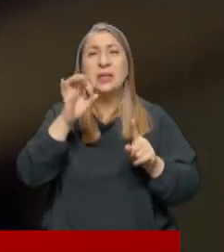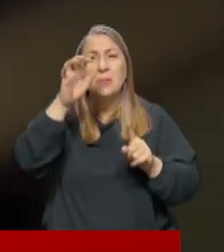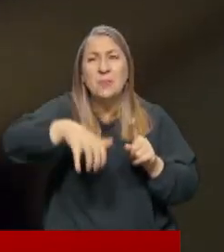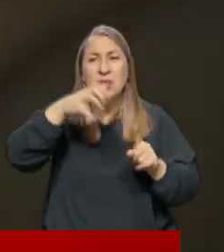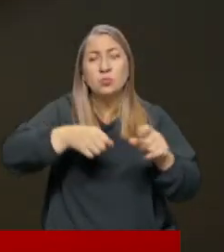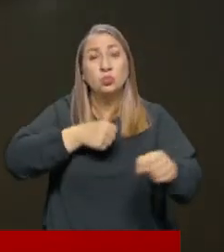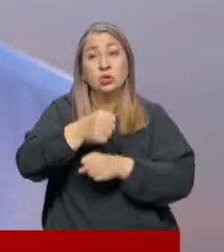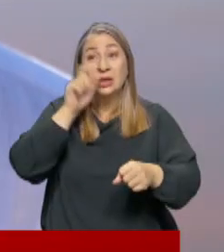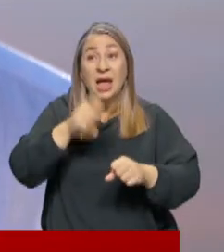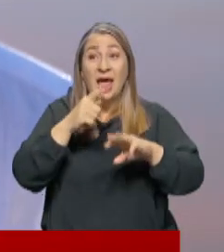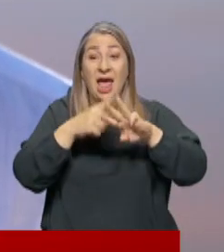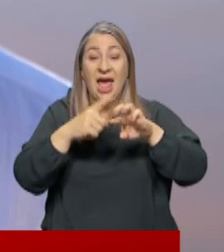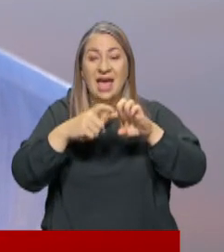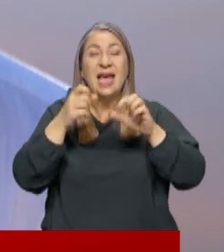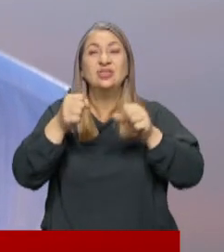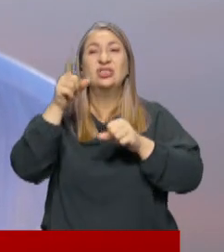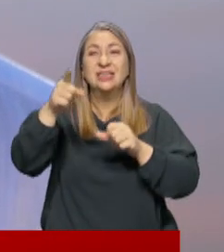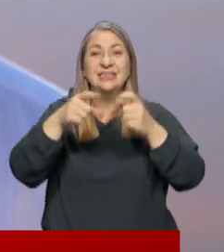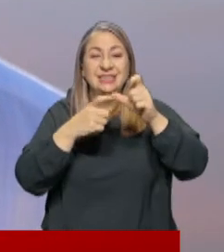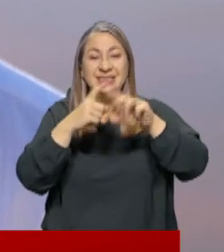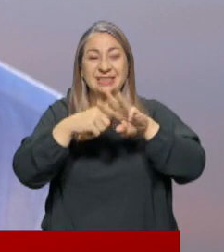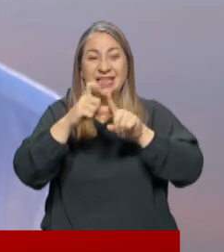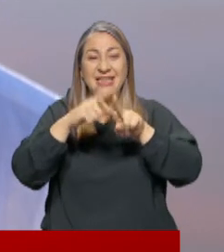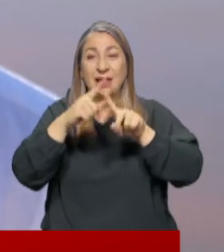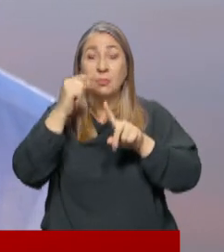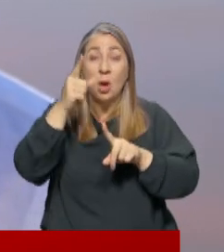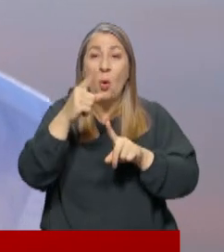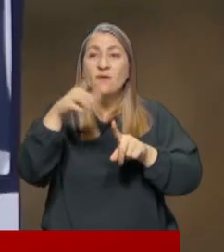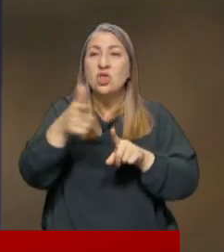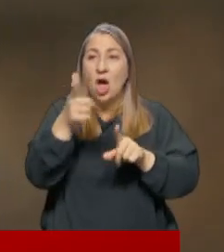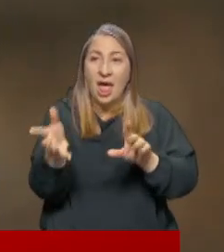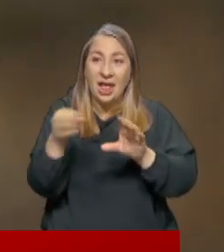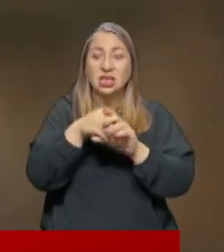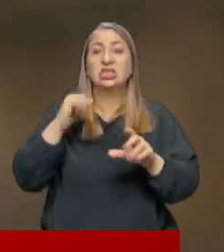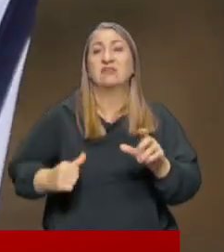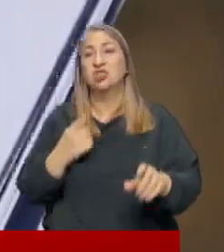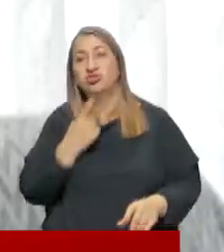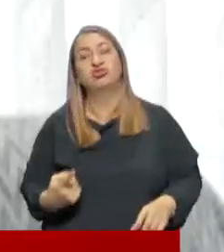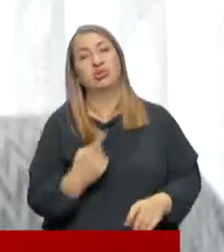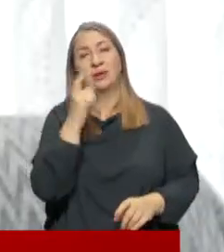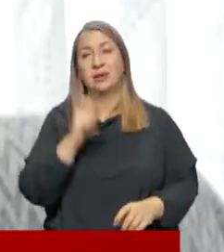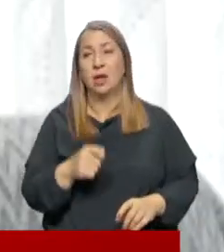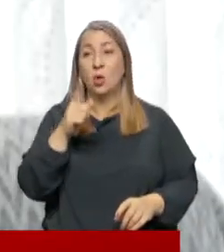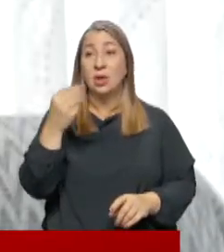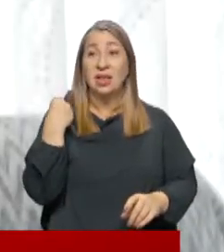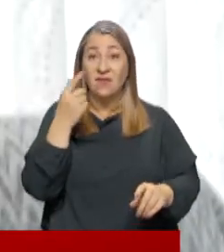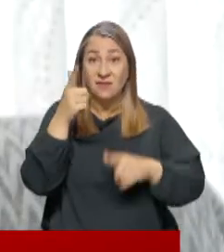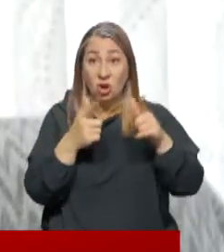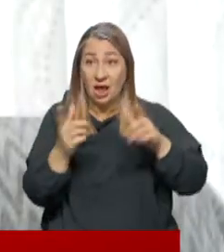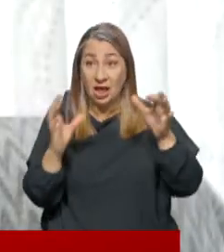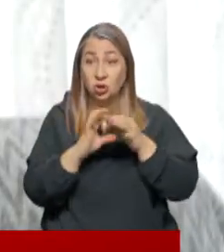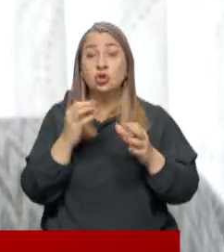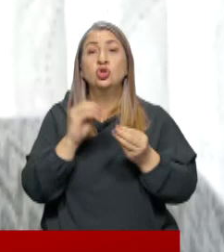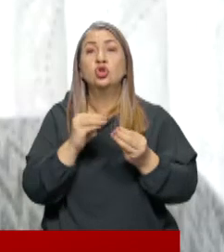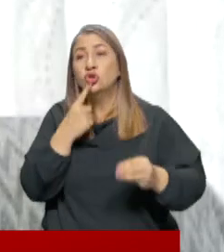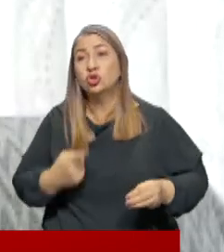karşı mücadele veren Erzincanlı Sedat Cezayirlioğlu o videoyu da ekleyerek savcılığa şikayette bulundu. O yeni videoyla ilgili